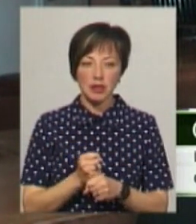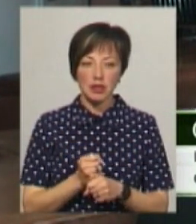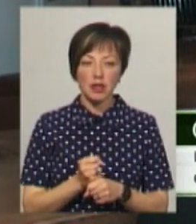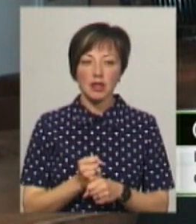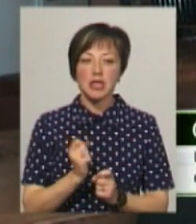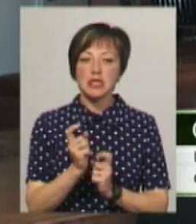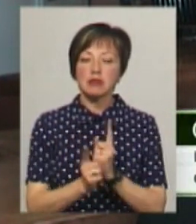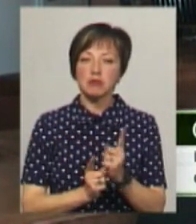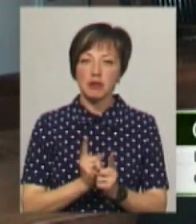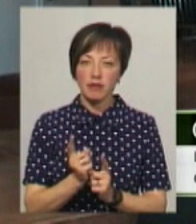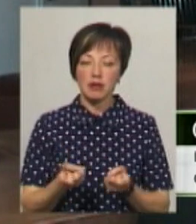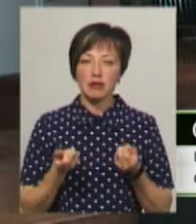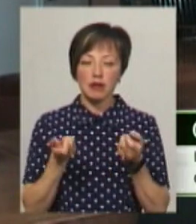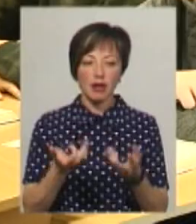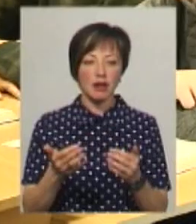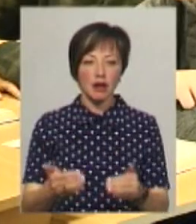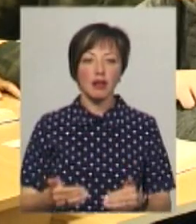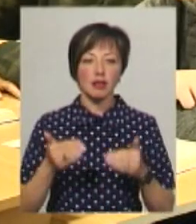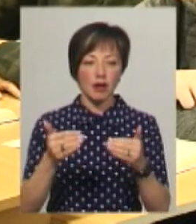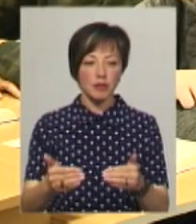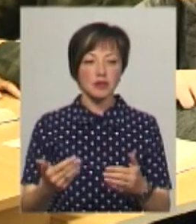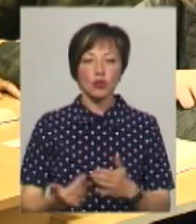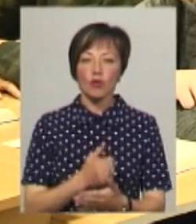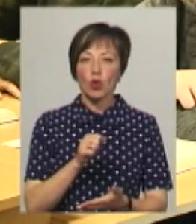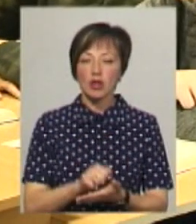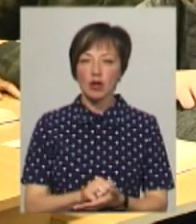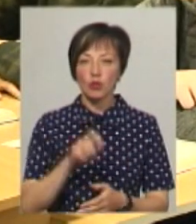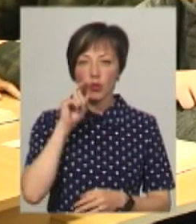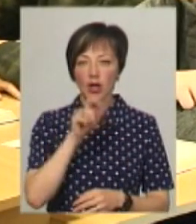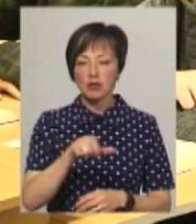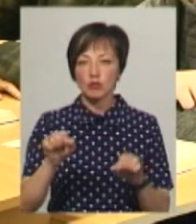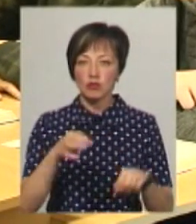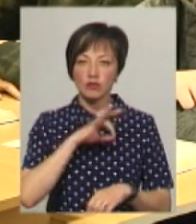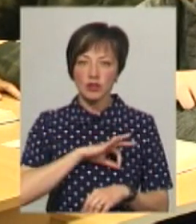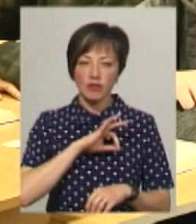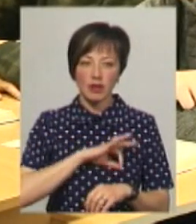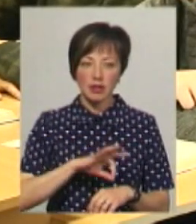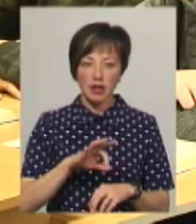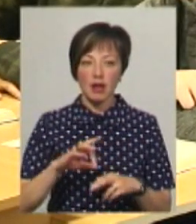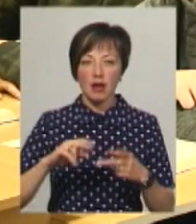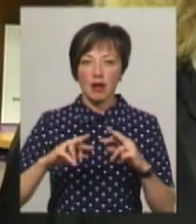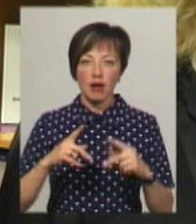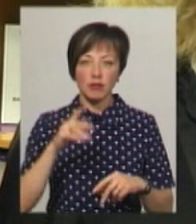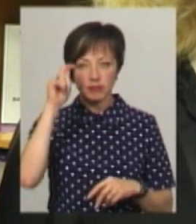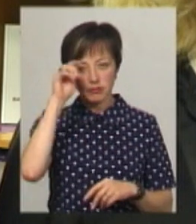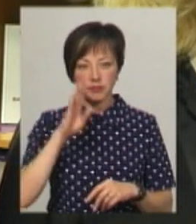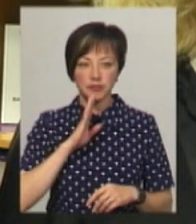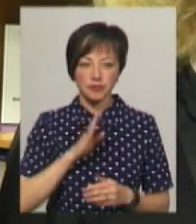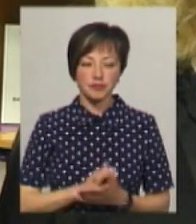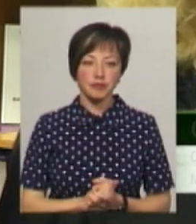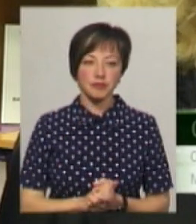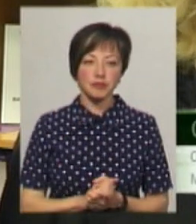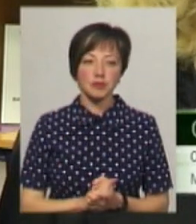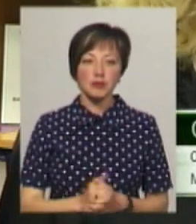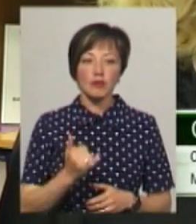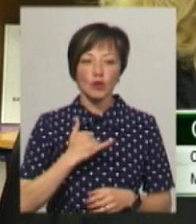Його змінювали у декілька етапів. За новою редакцією українці можуть вживати фемінітиви, каже Світлана Мандзюк. У нас